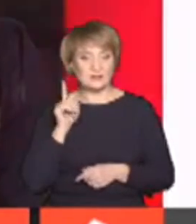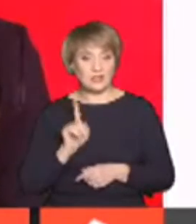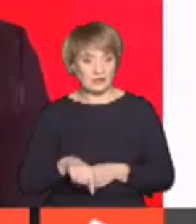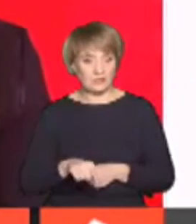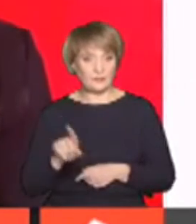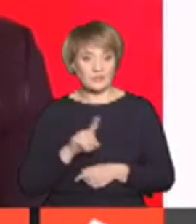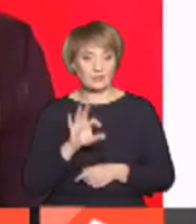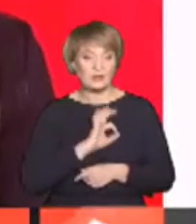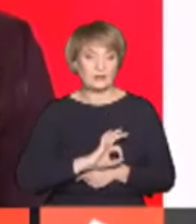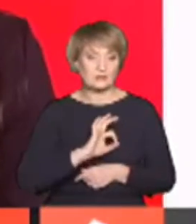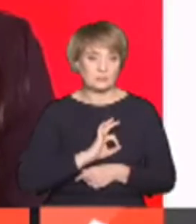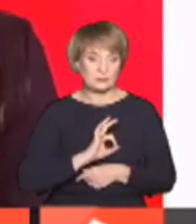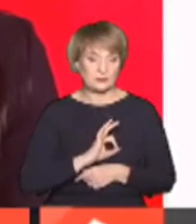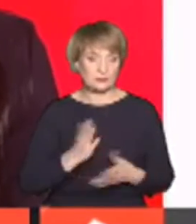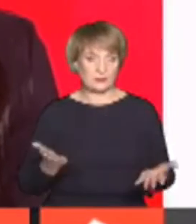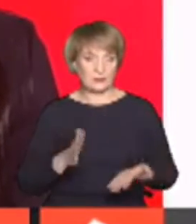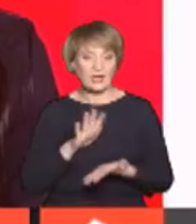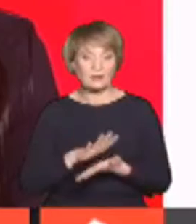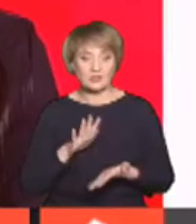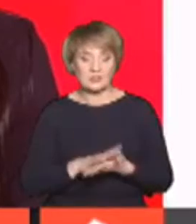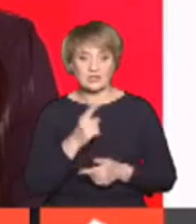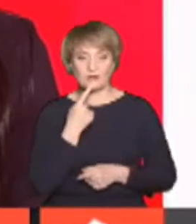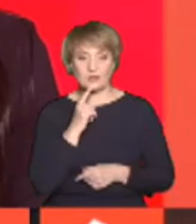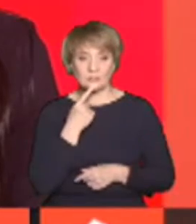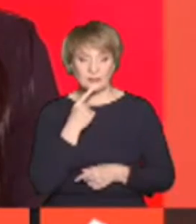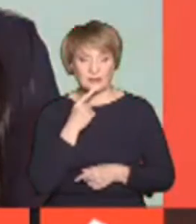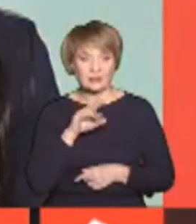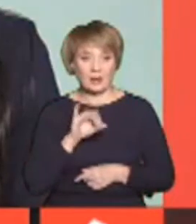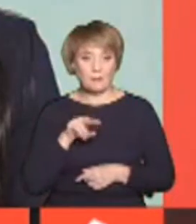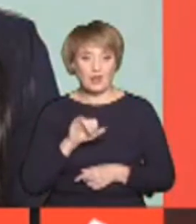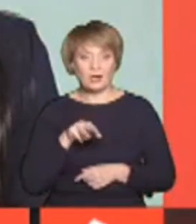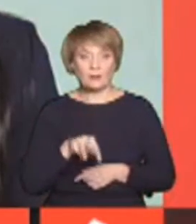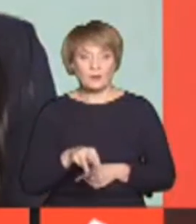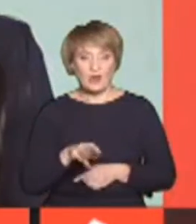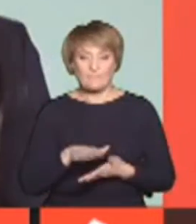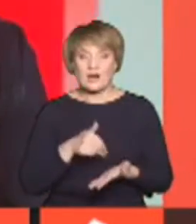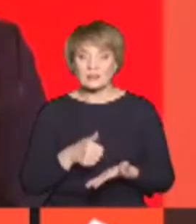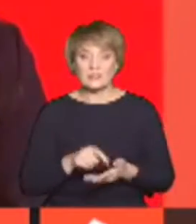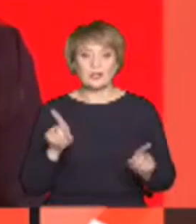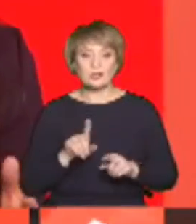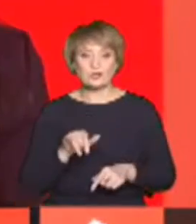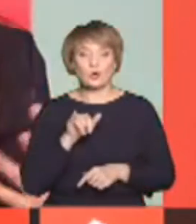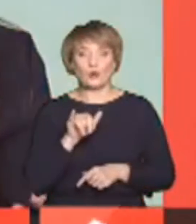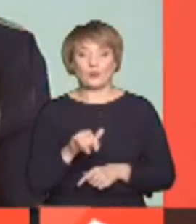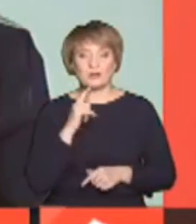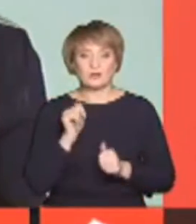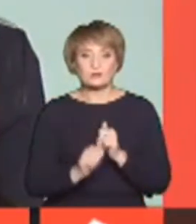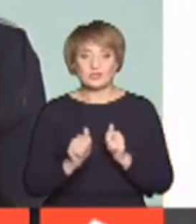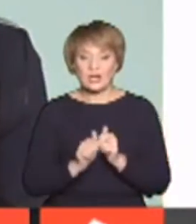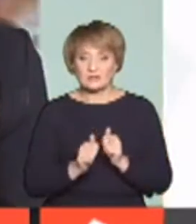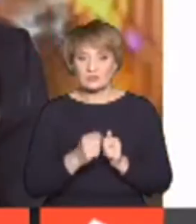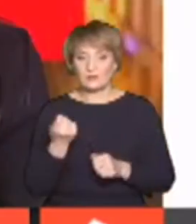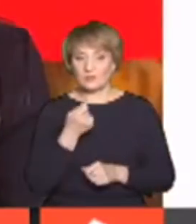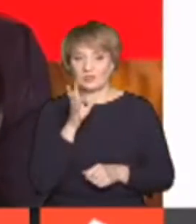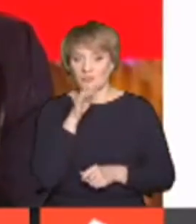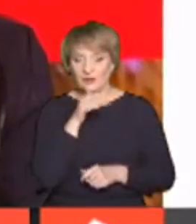з якимись камками бруду, що ці цукерки на пальмовому маслі. Так, пане Мирославе, а ще у нас часу просто небагато, тому буду